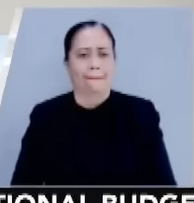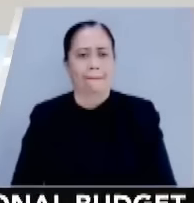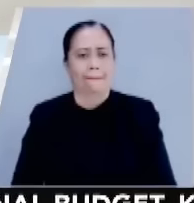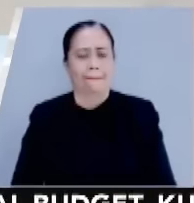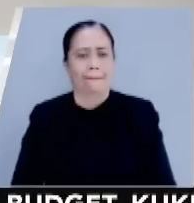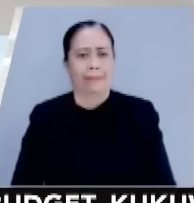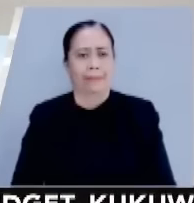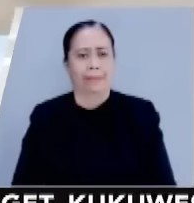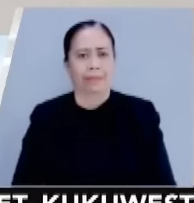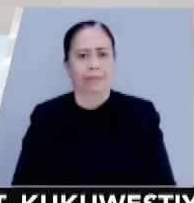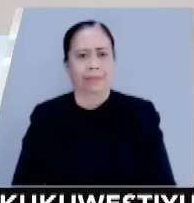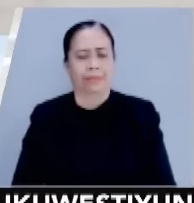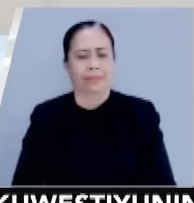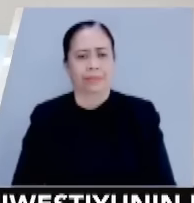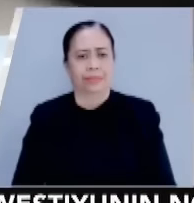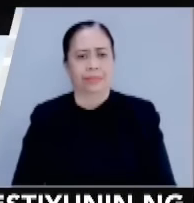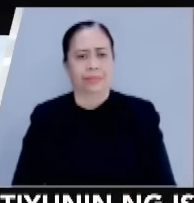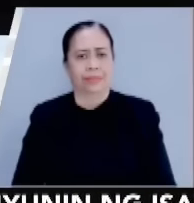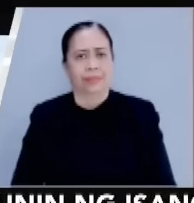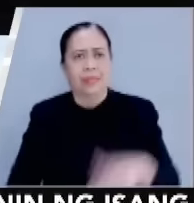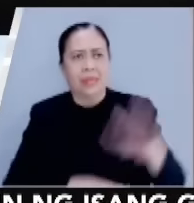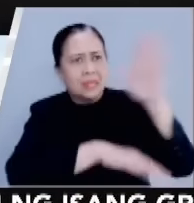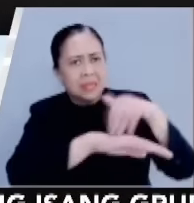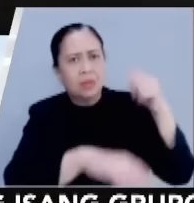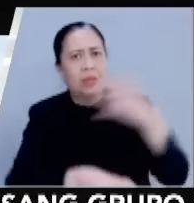Founder! Tawag ka na pulis!